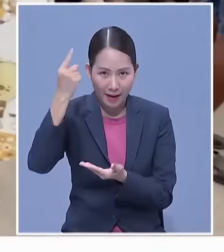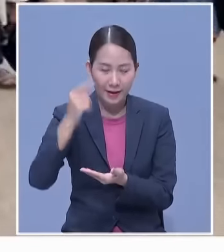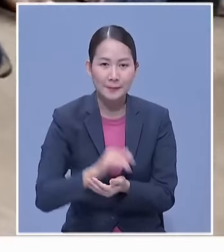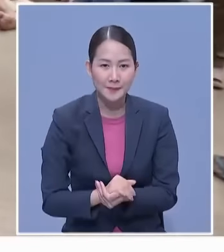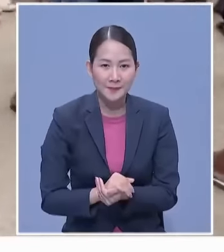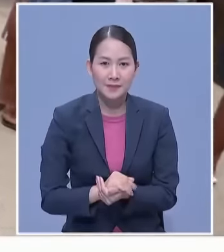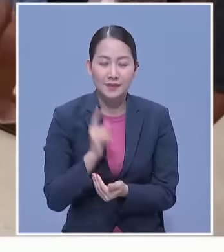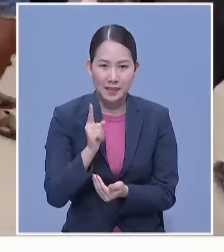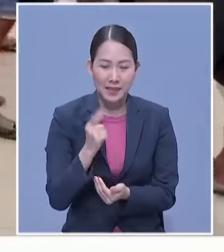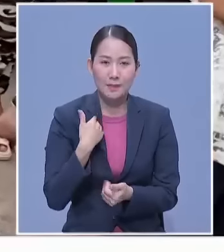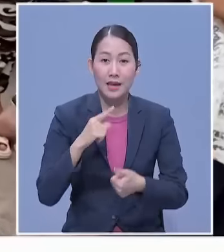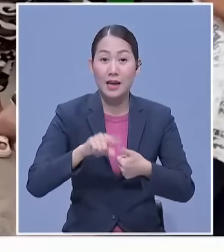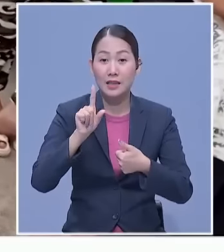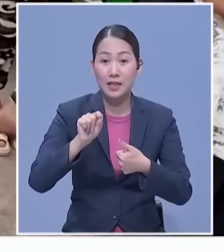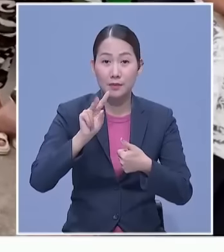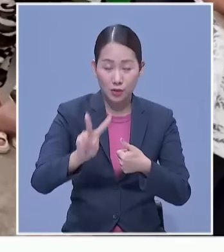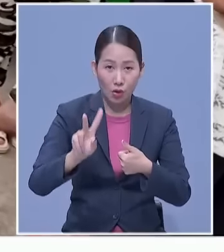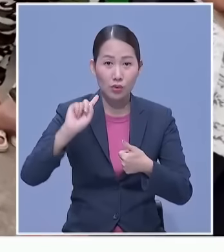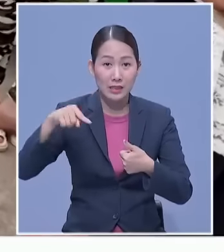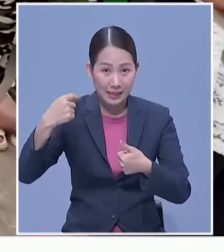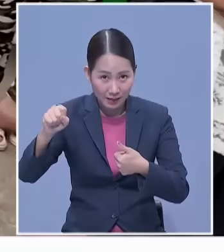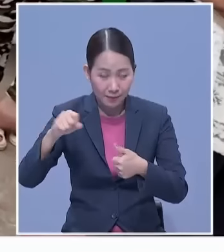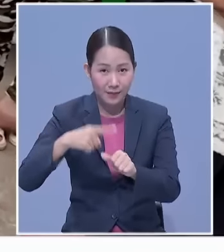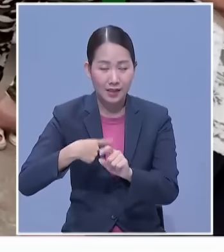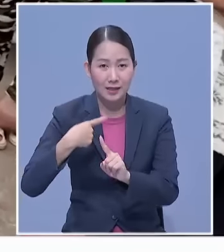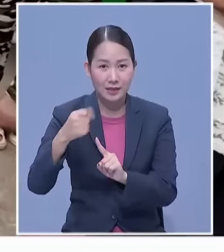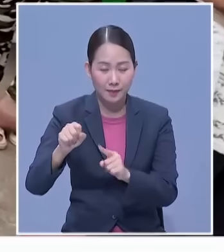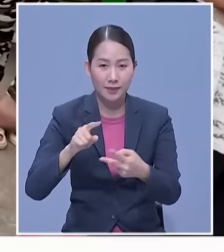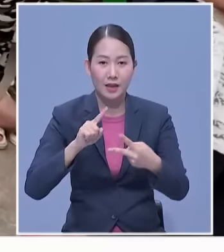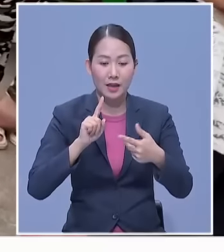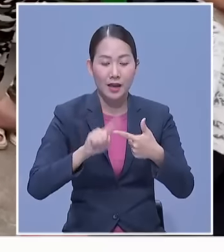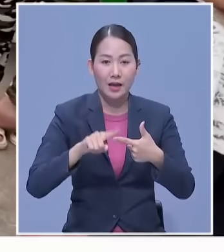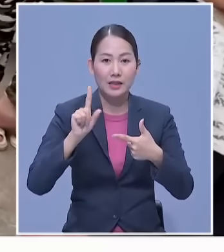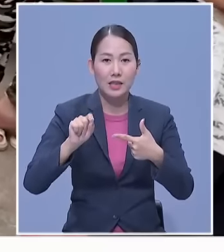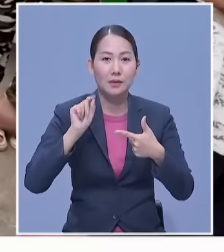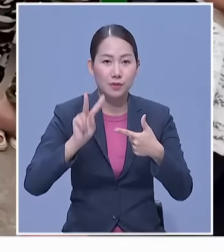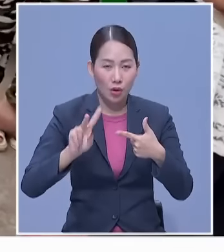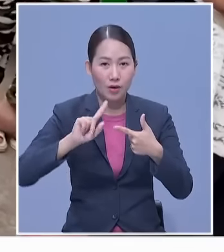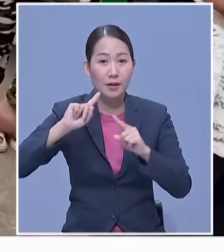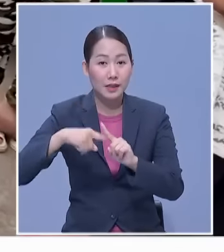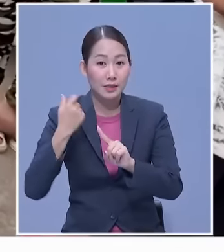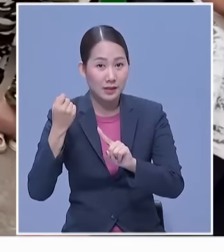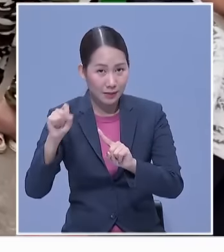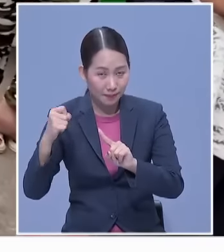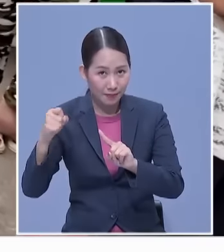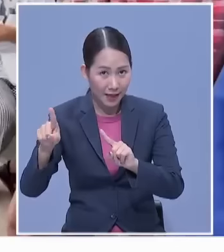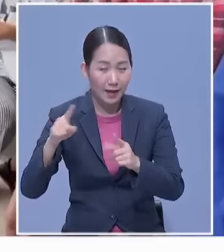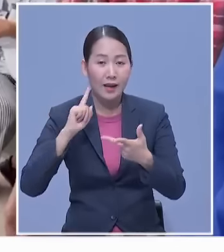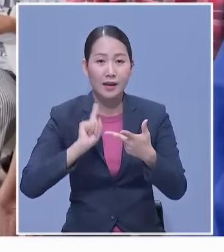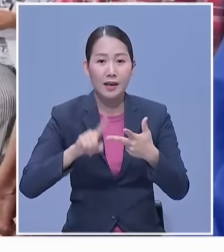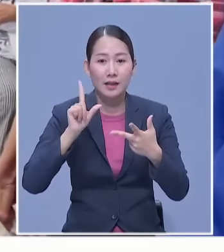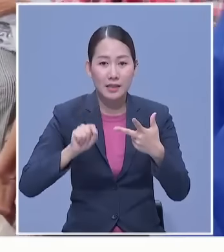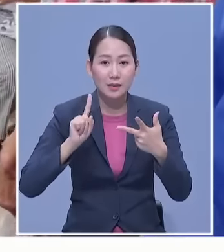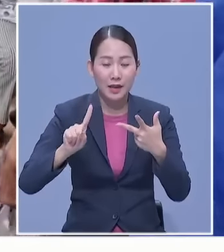22ตุลาคม 22พฤศจิกายนแล้วก็วันสุดท้ายคือ22ธันวาคมออืคือต้องทำให้เสร็จภายใน 21